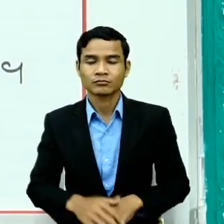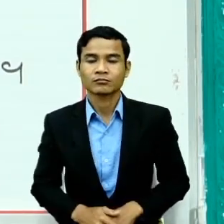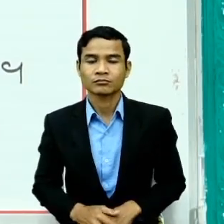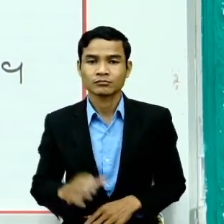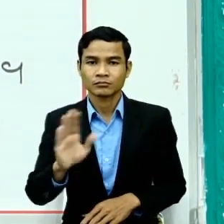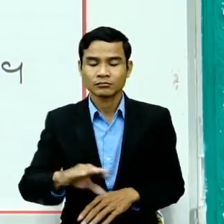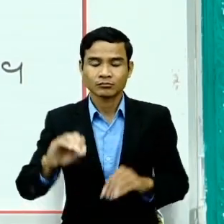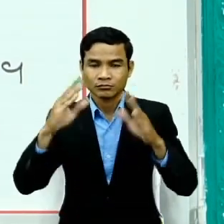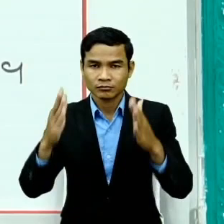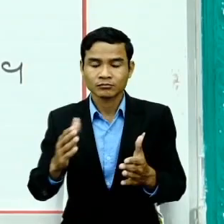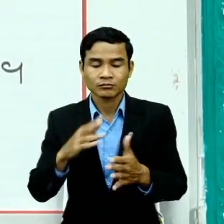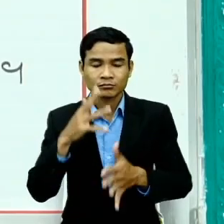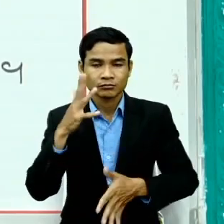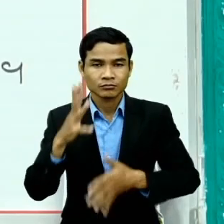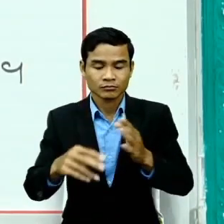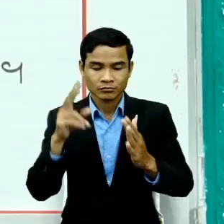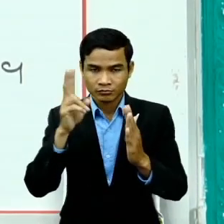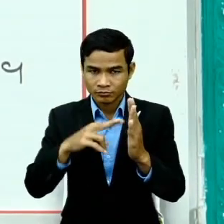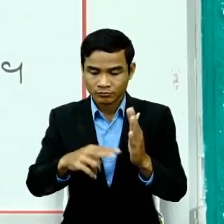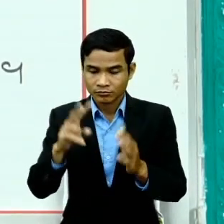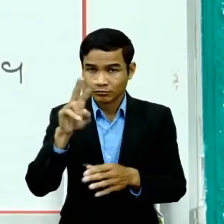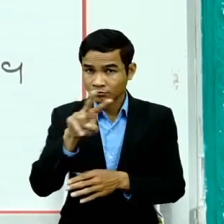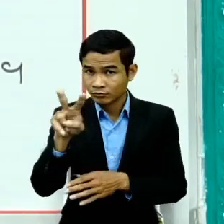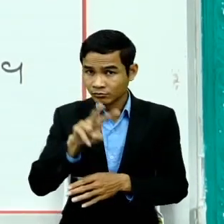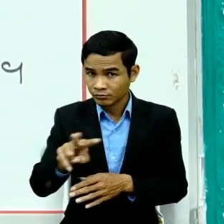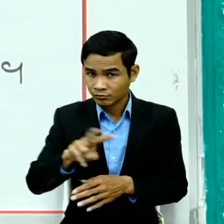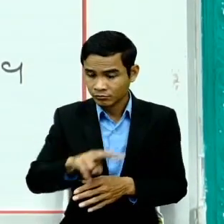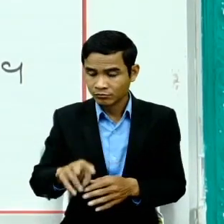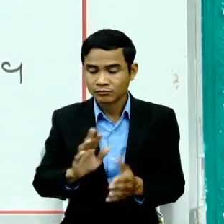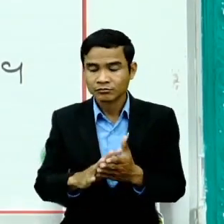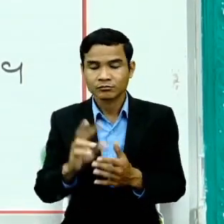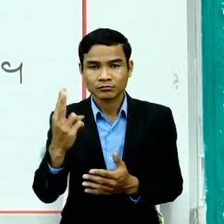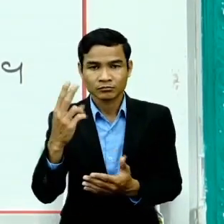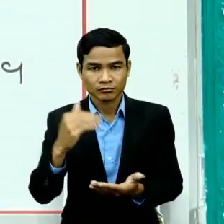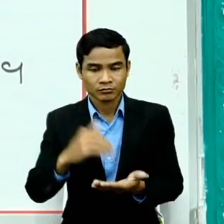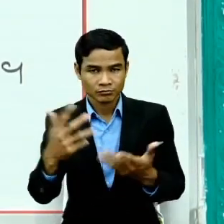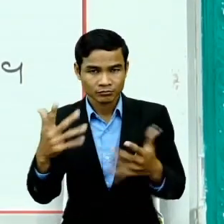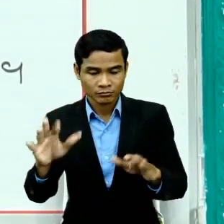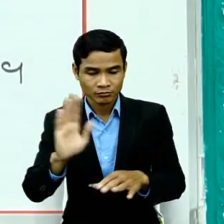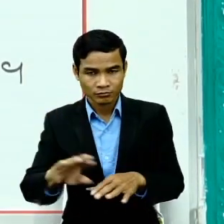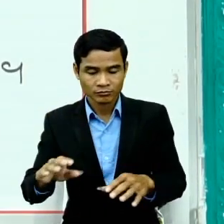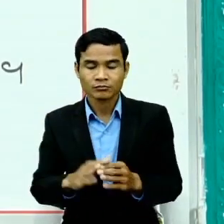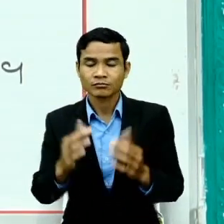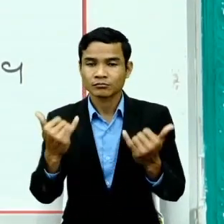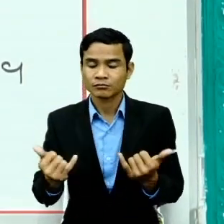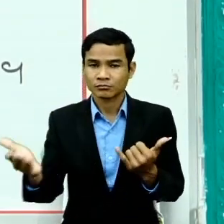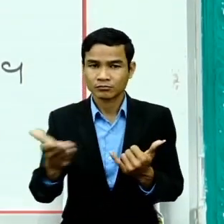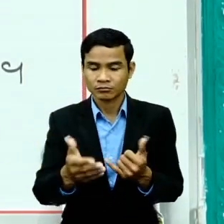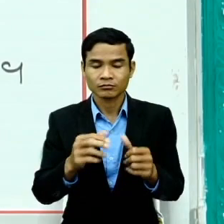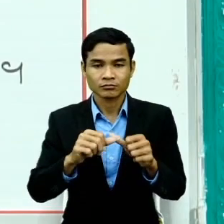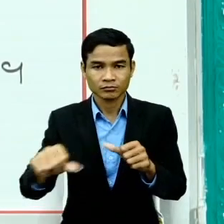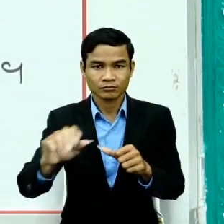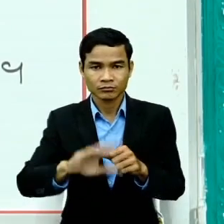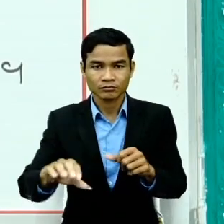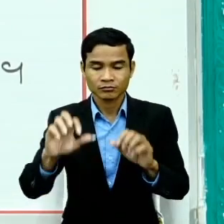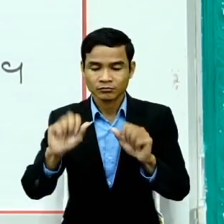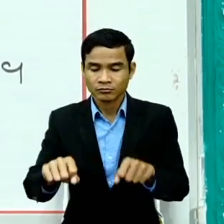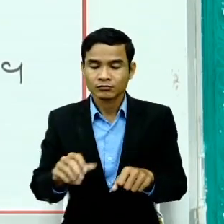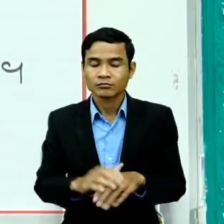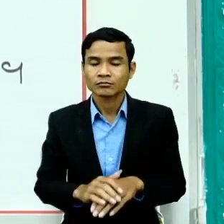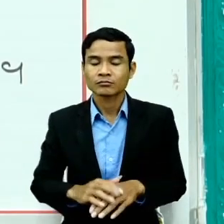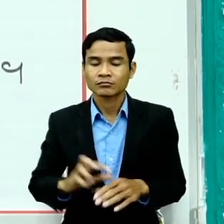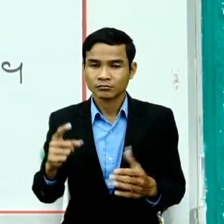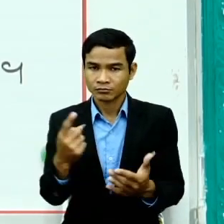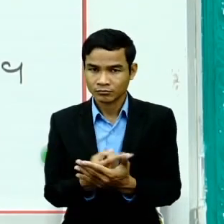nẹ cổ rút ban an át tập bọt ở con đạp nâng rưỡi rồi hai ná con chà được chứ đấy chà bần tờ tiết chà con tưởng ọc nế chà